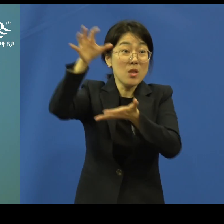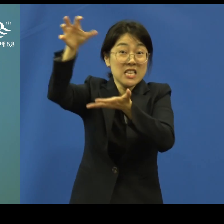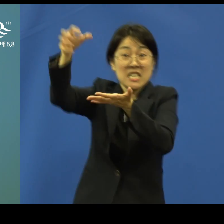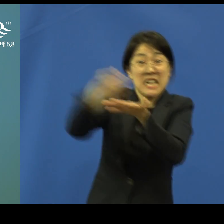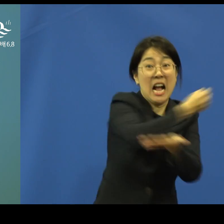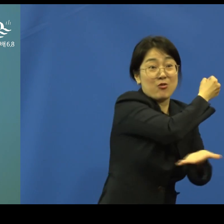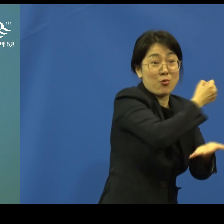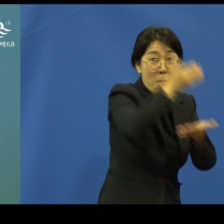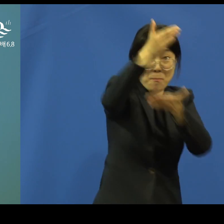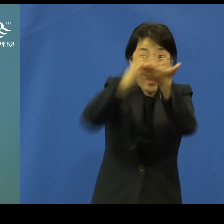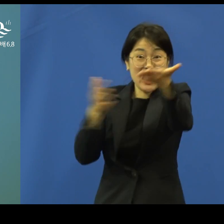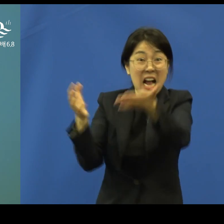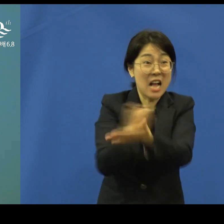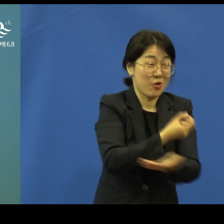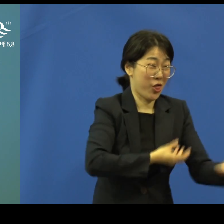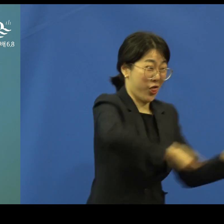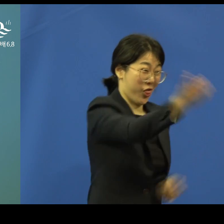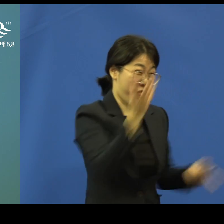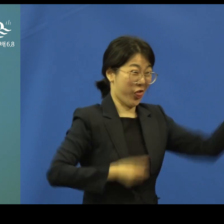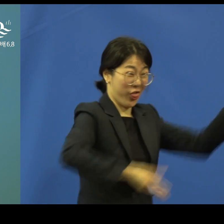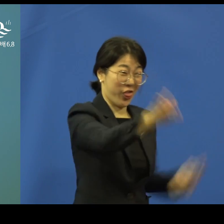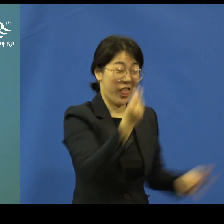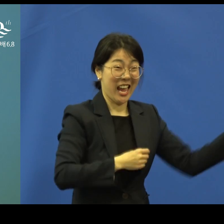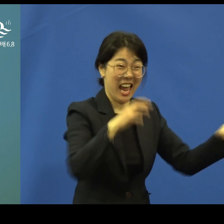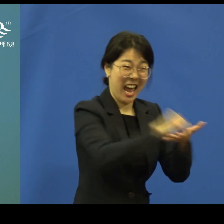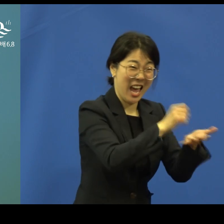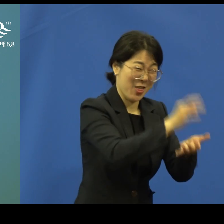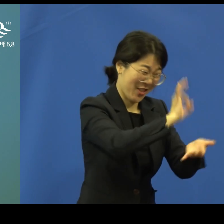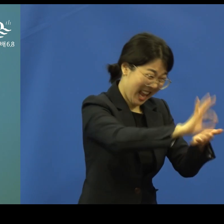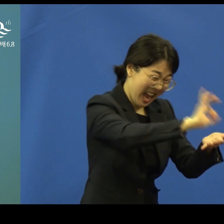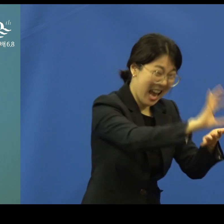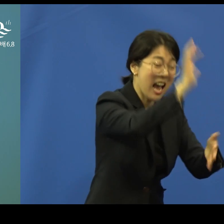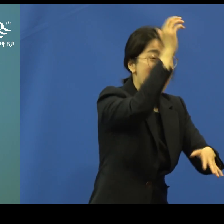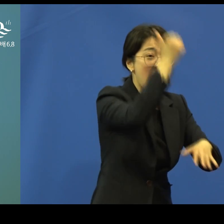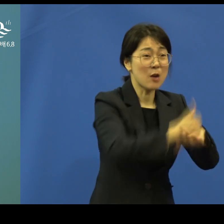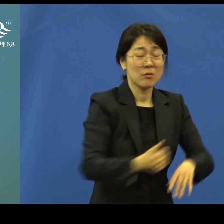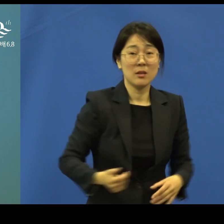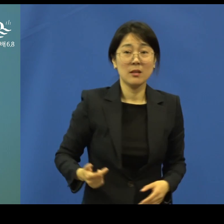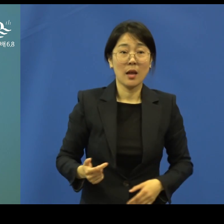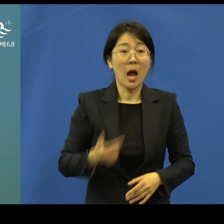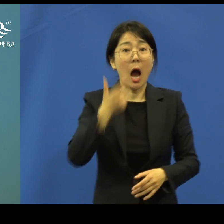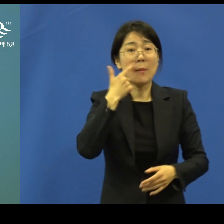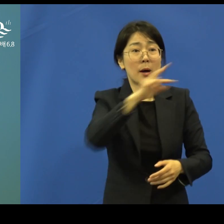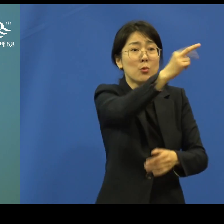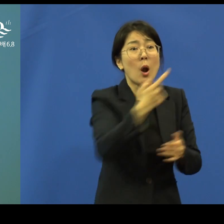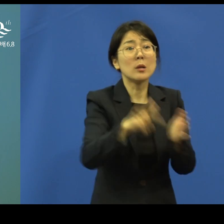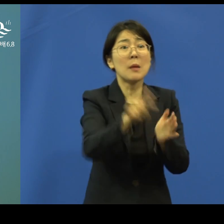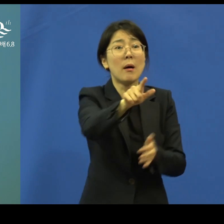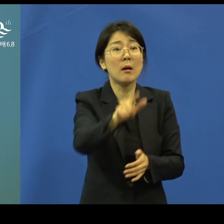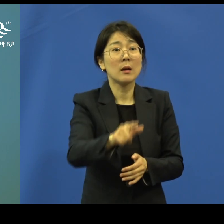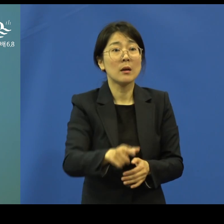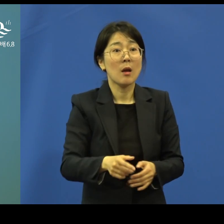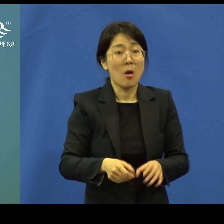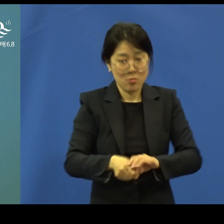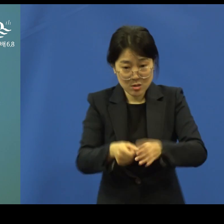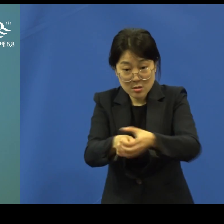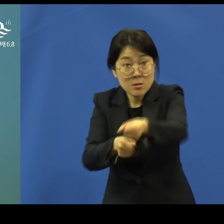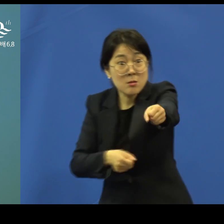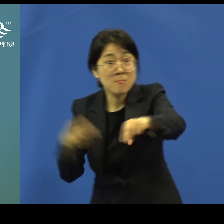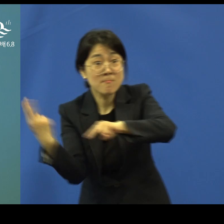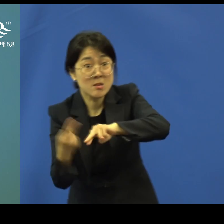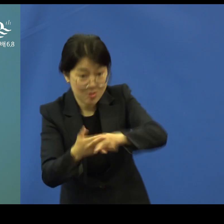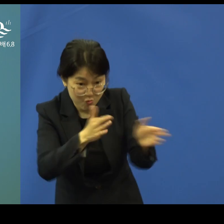아버지. 그래요, 여러분. 미친 아버지. 큰 아들이 보기에는 진짜 미친 아버지예요. 하나님이 우리에게